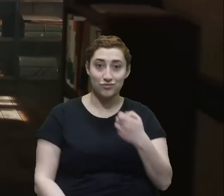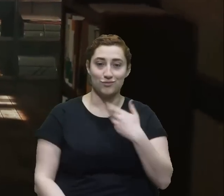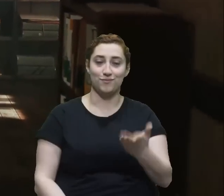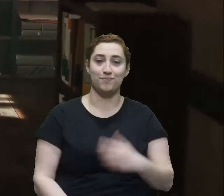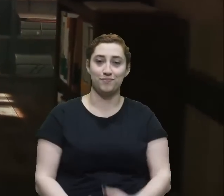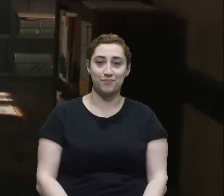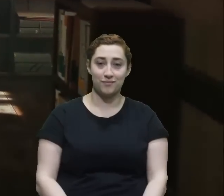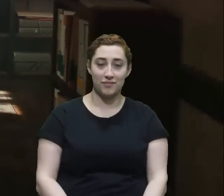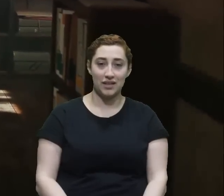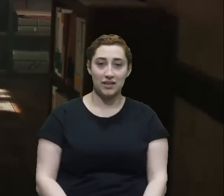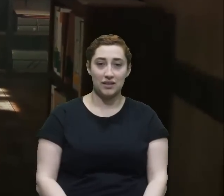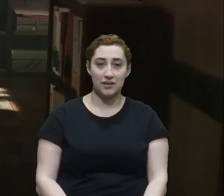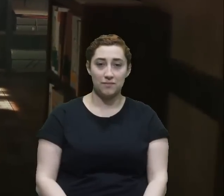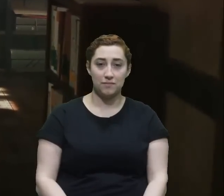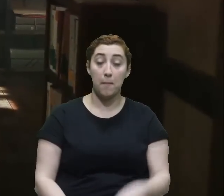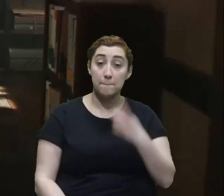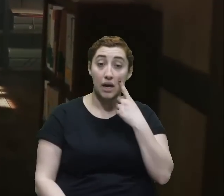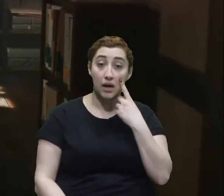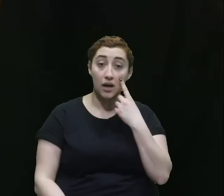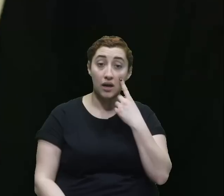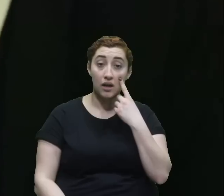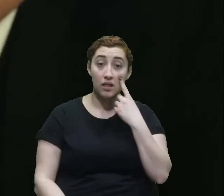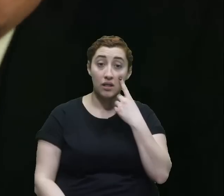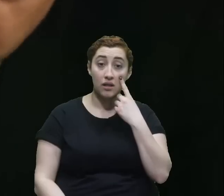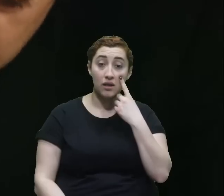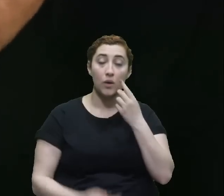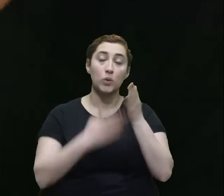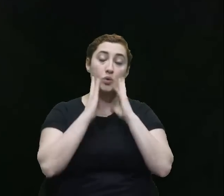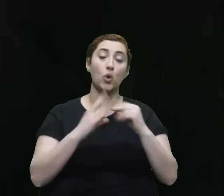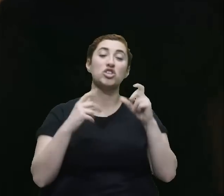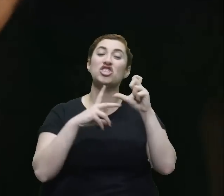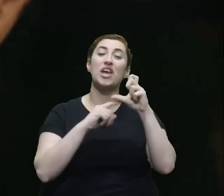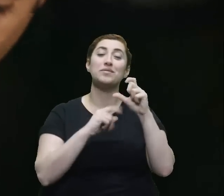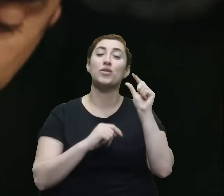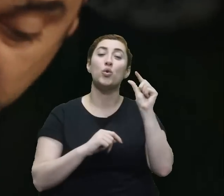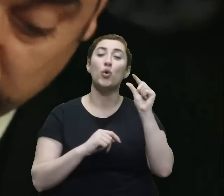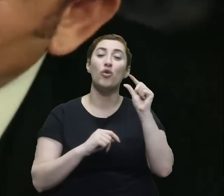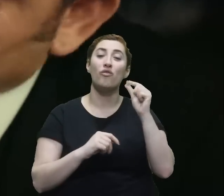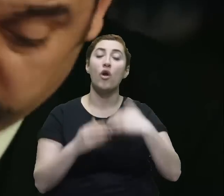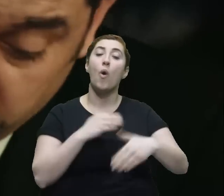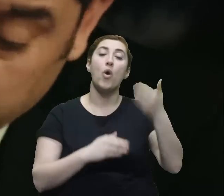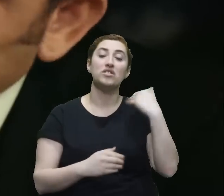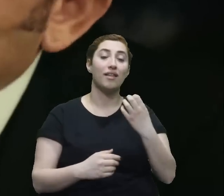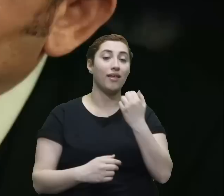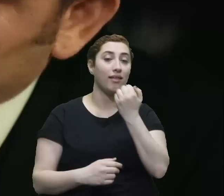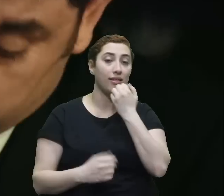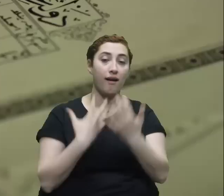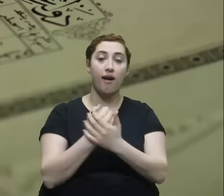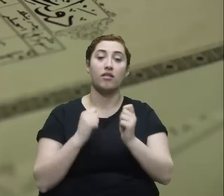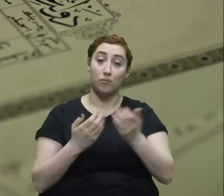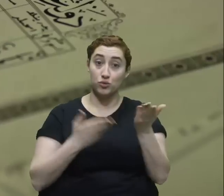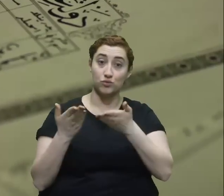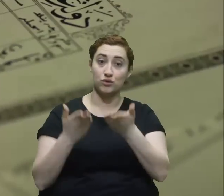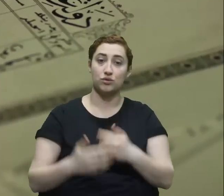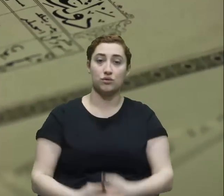işte. Evrağı aldı. Bakın. Şükürler olsun Şemsettin Ulvi Eftin'in vaktinde yedek kaydı tutulmuş.